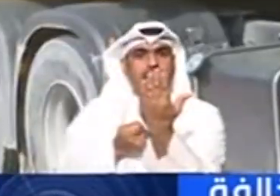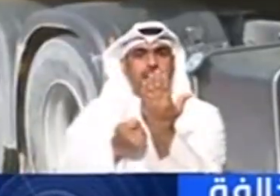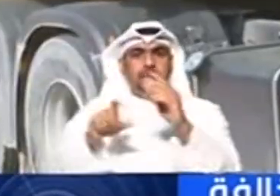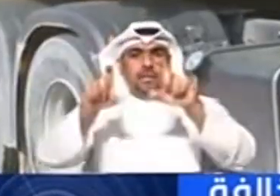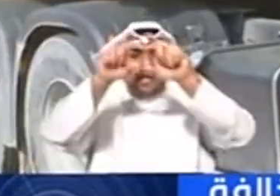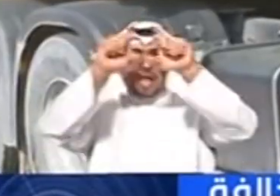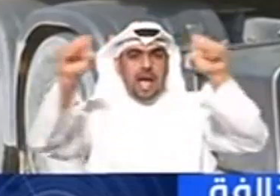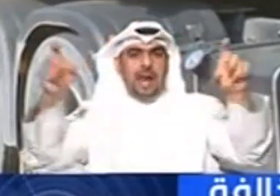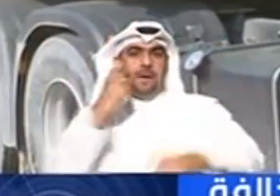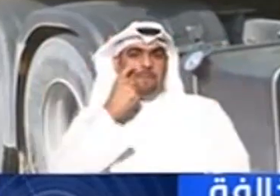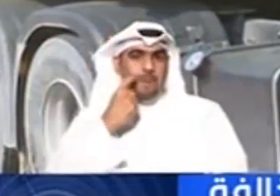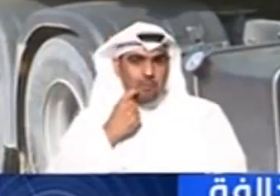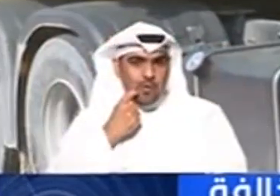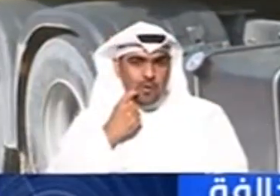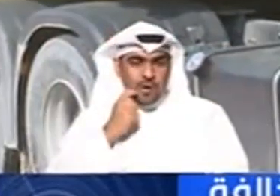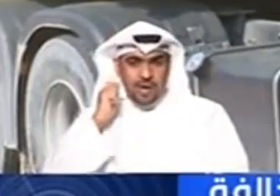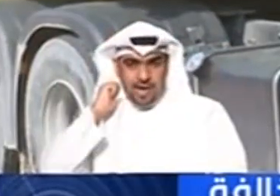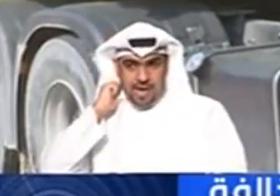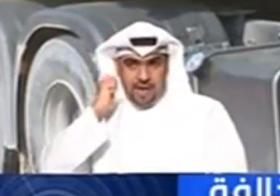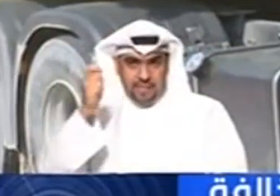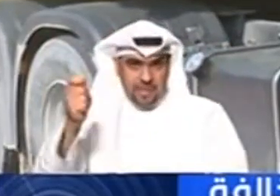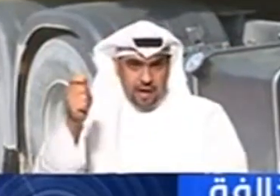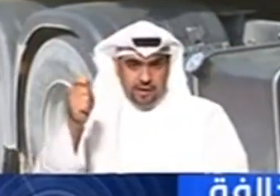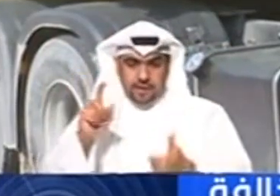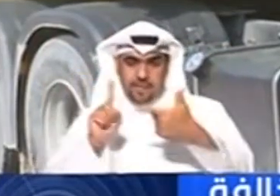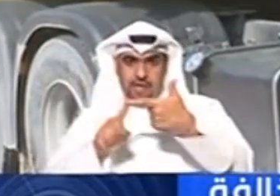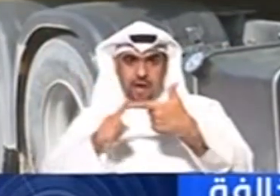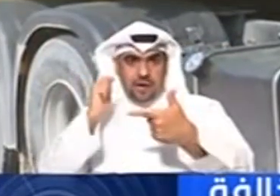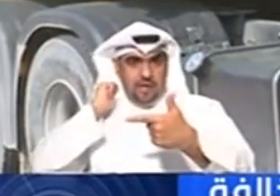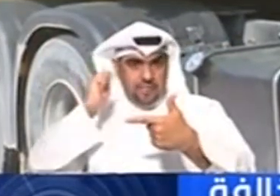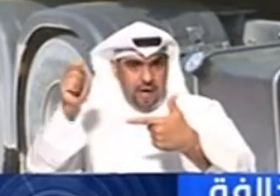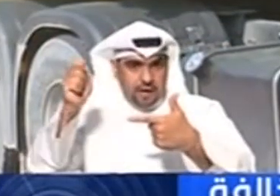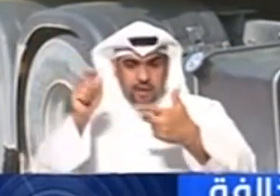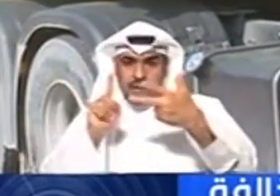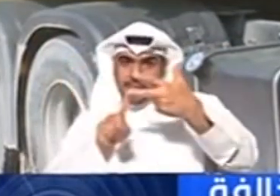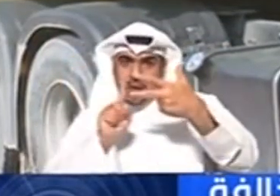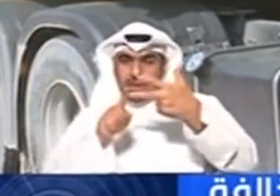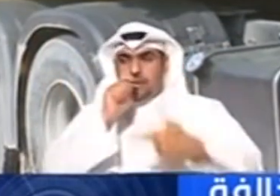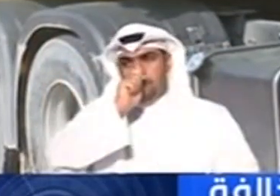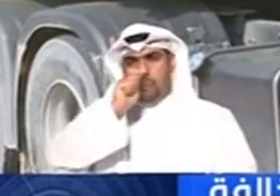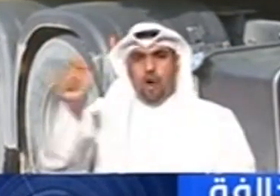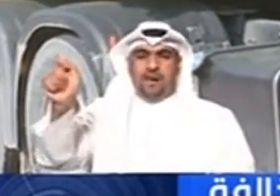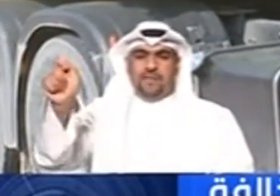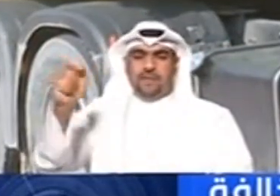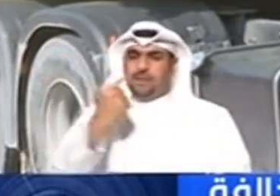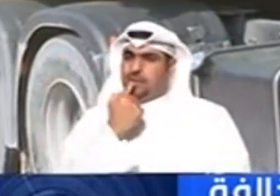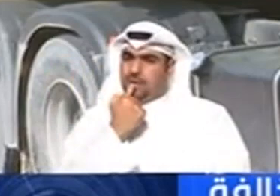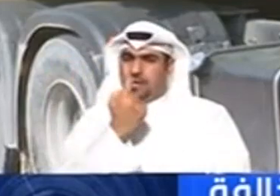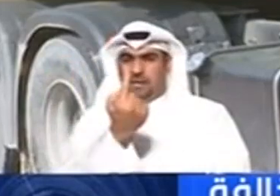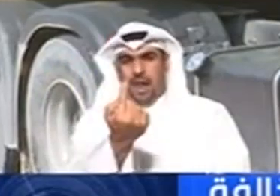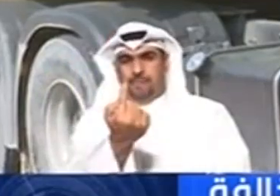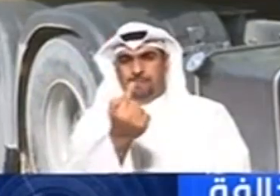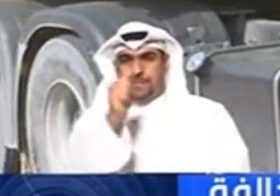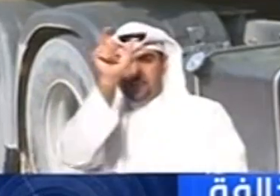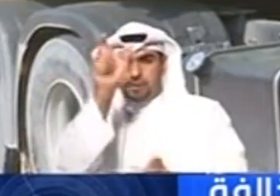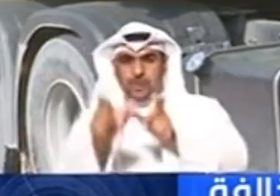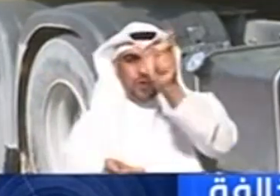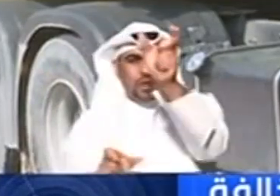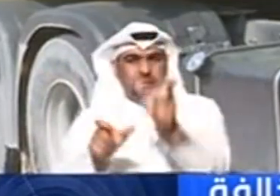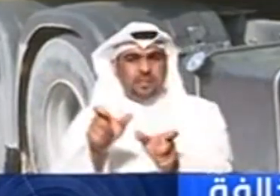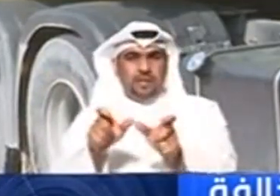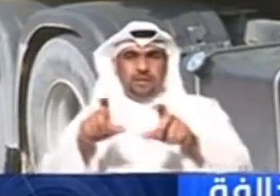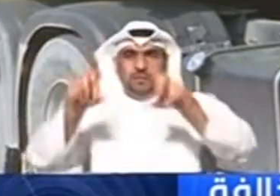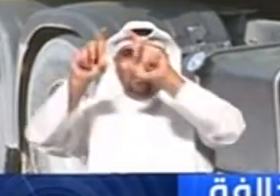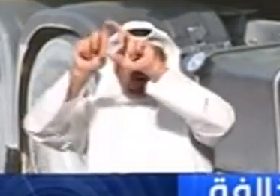حريا بهم أن يلتزموا بالقوانين، لأنه هم يعني البعض منهم سوف يكون ممثل لهذه الأمة، وهم